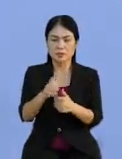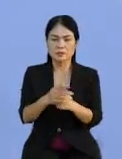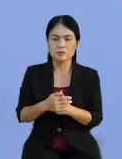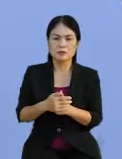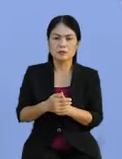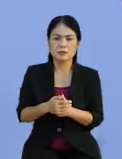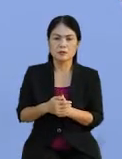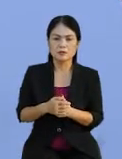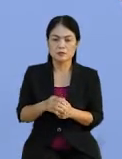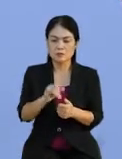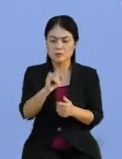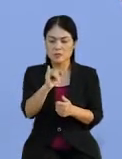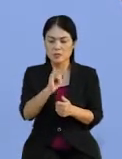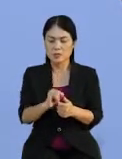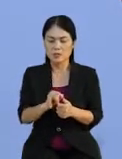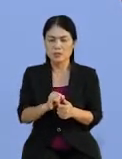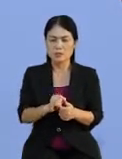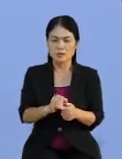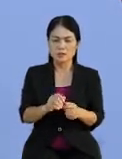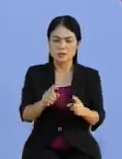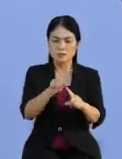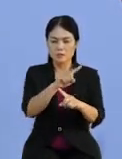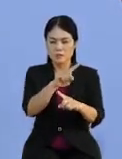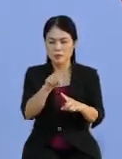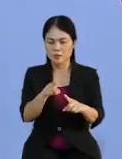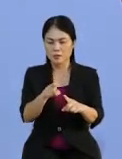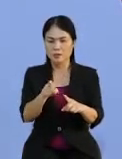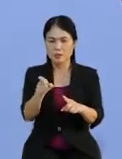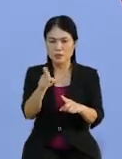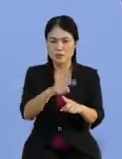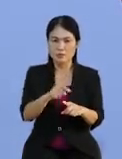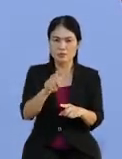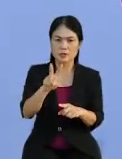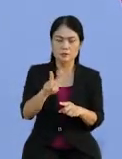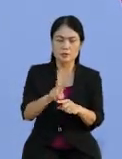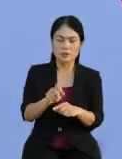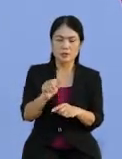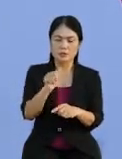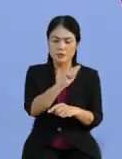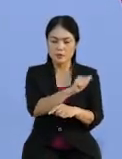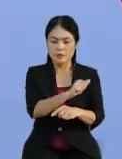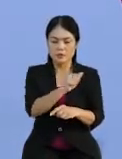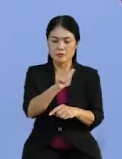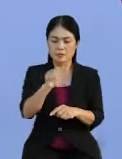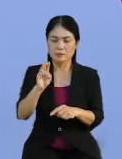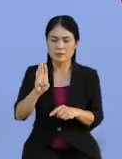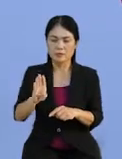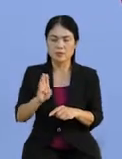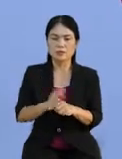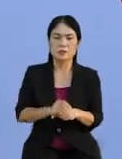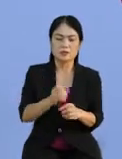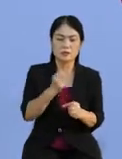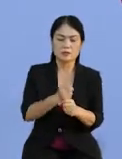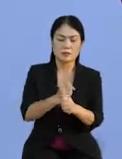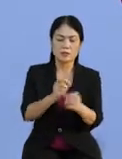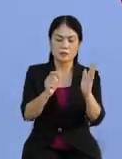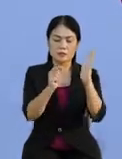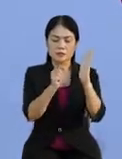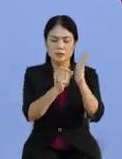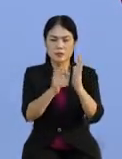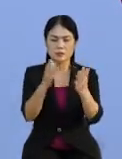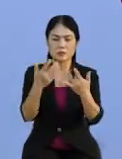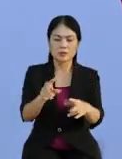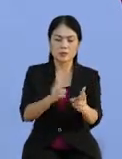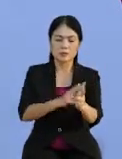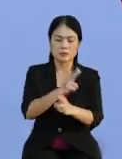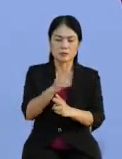pì cút nu pí cắt khnia pì chồng nói đau vô chồng nói ế nâng chồng nói bí thưa chịp chất